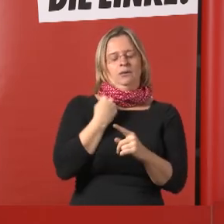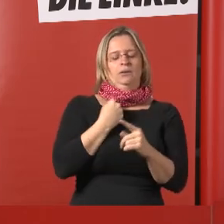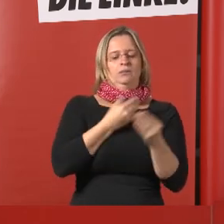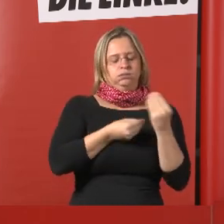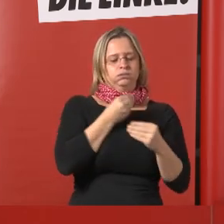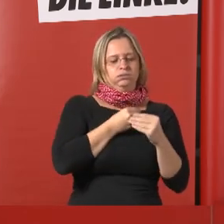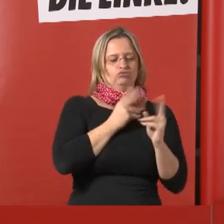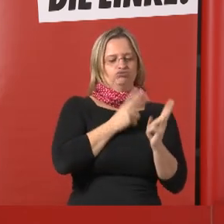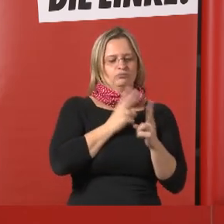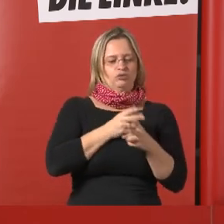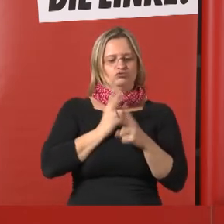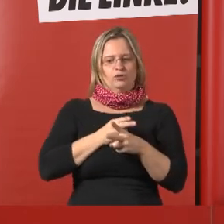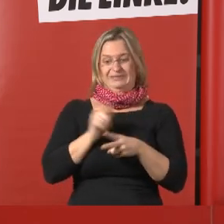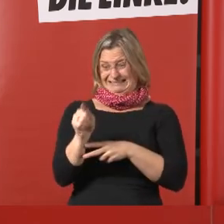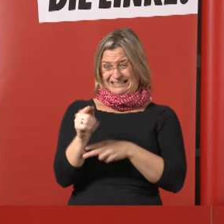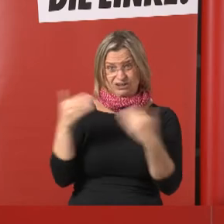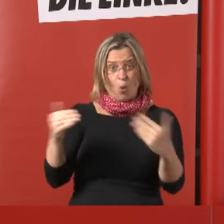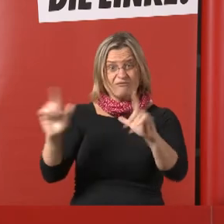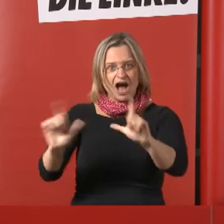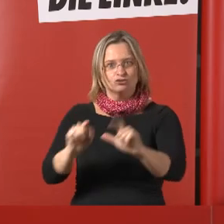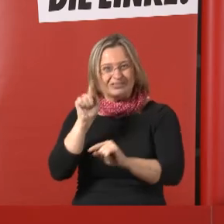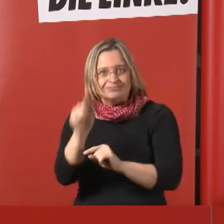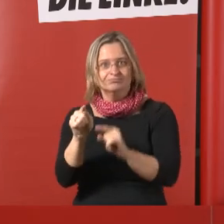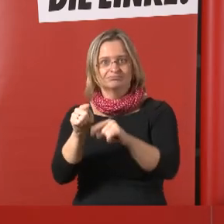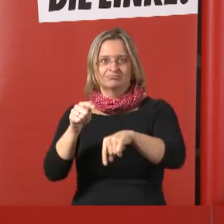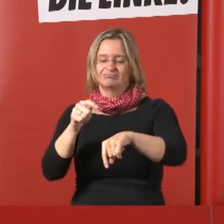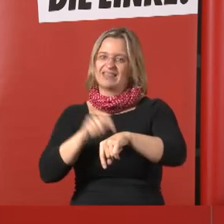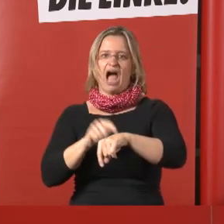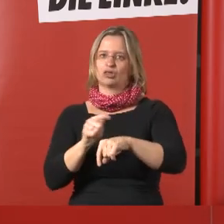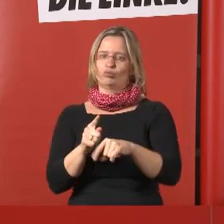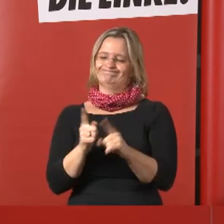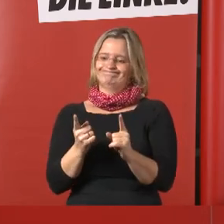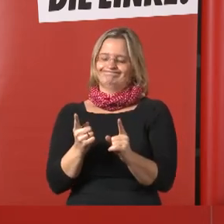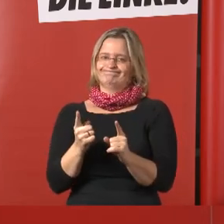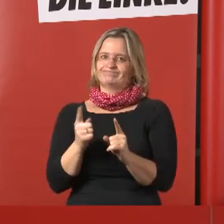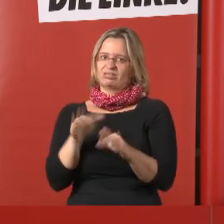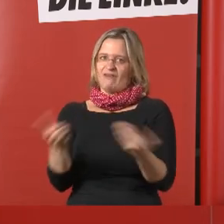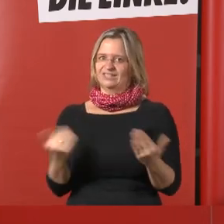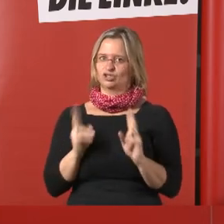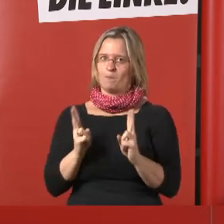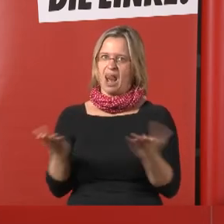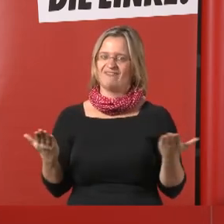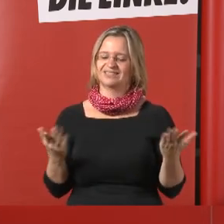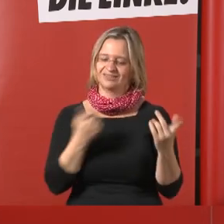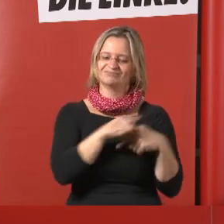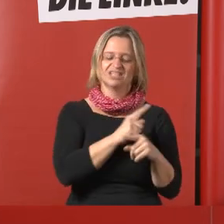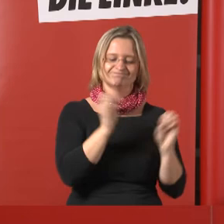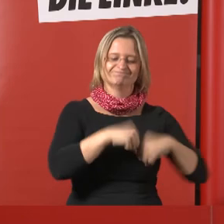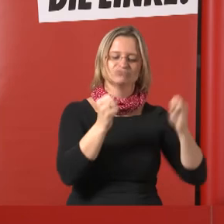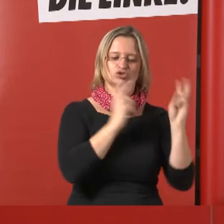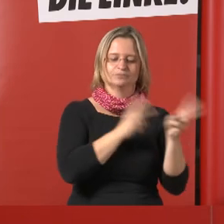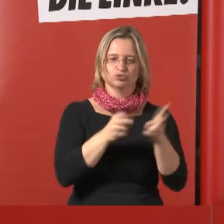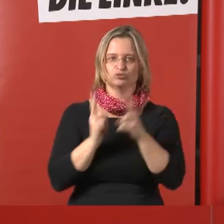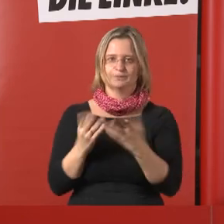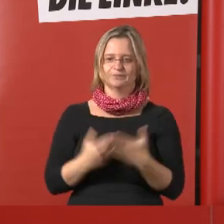Es war für uns, oder es herrschte bei uns Konsens, dass die Veranstaltung vor allen Dingen an diesem Datum auch nicht hätte